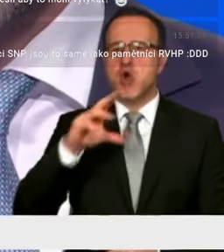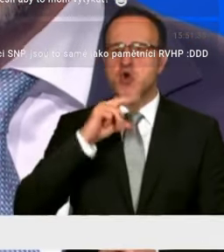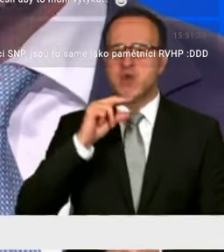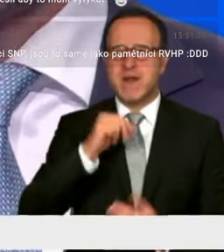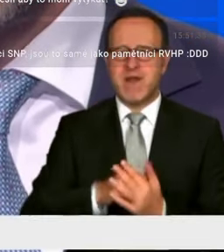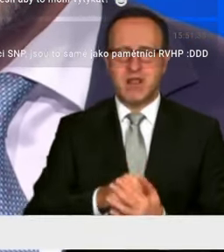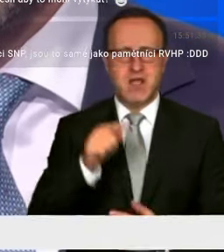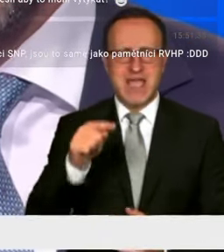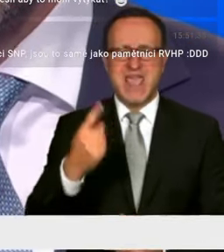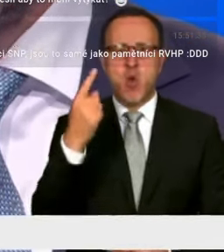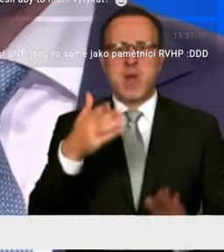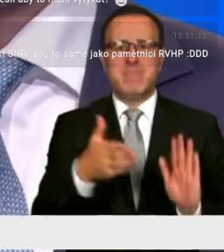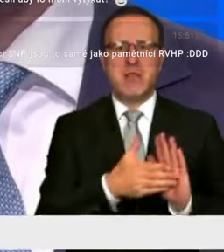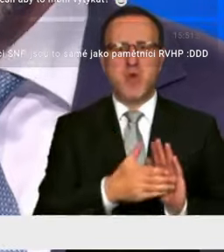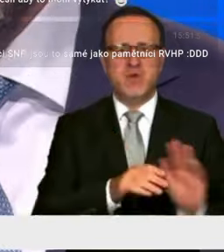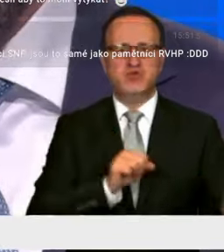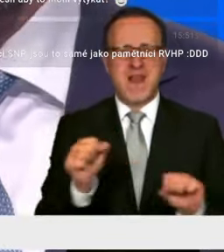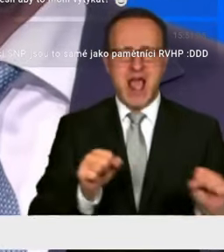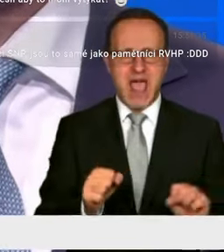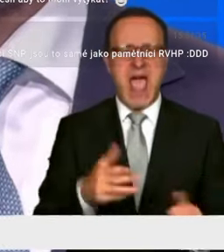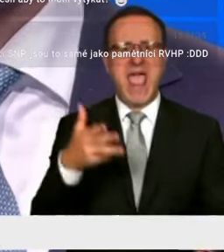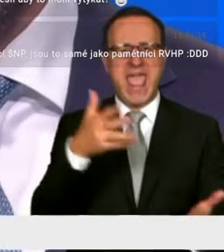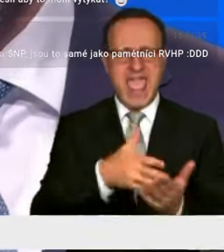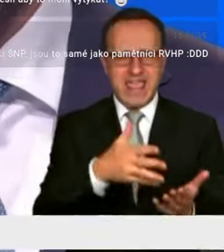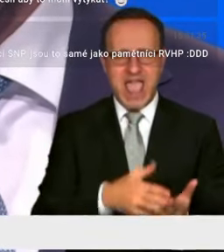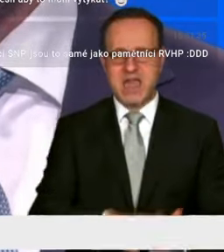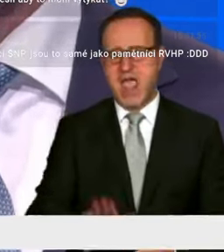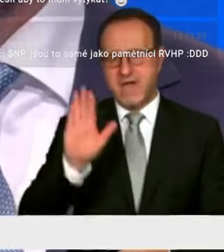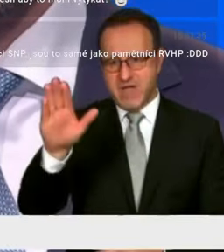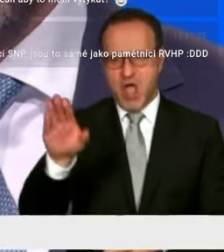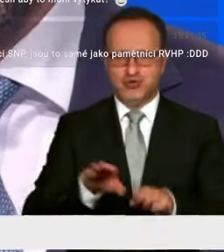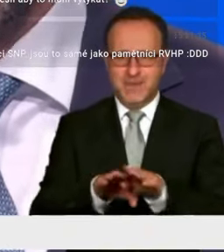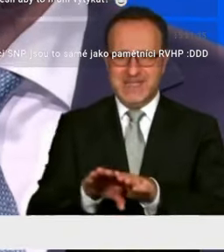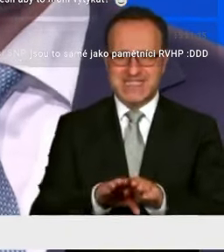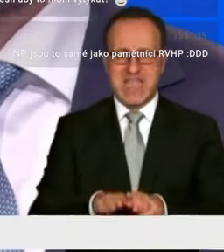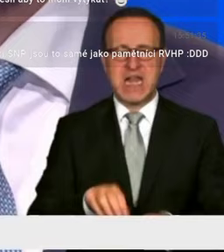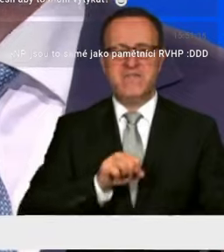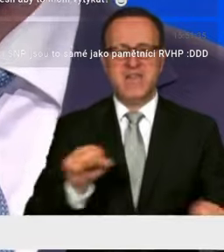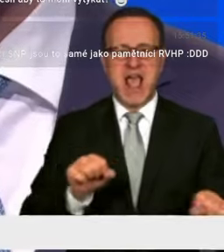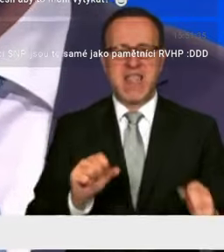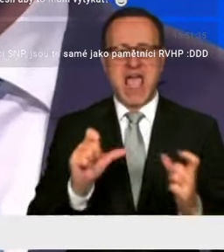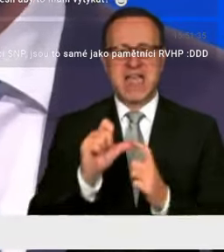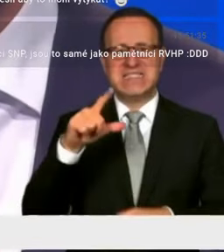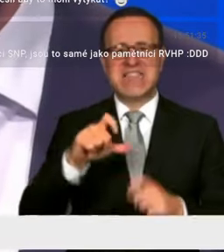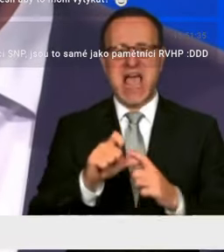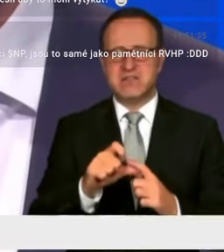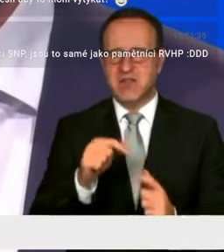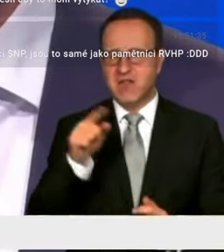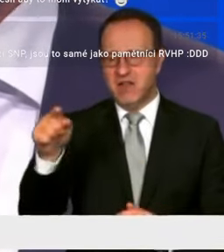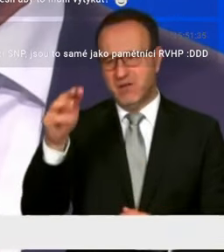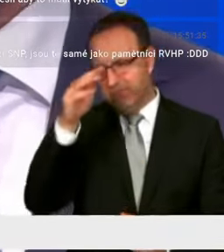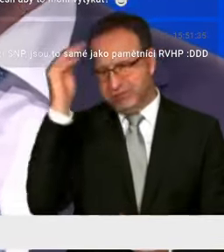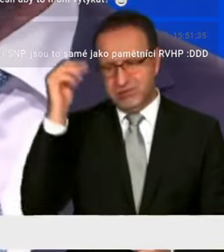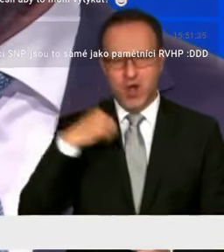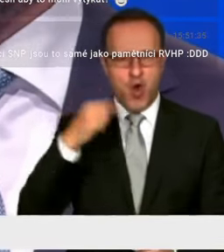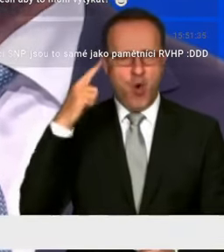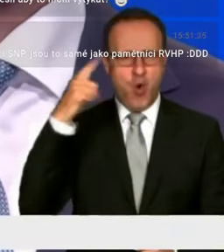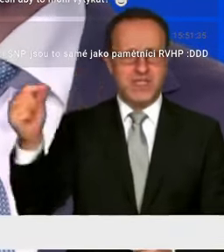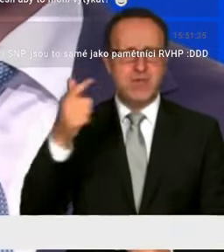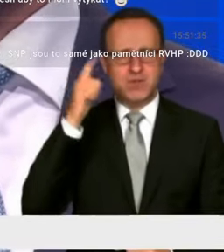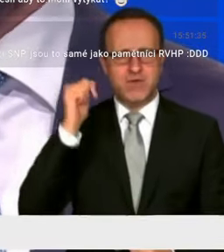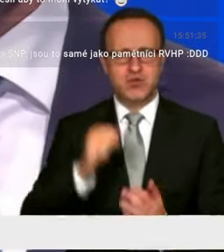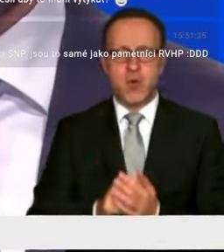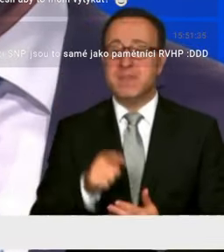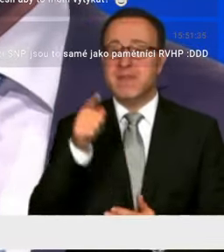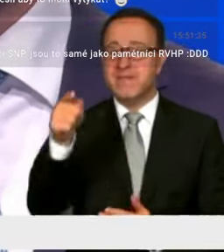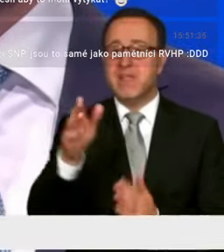tom marazme Igora Matoviča Eduarda hegera a vášho ministrovania a sasky vo vláde idú zo Slovenska preč takže Vy si prosím predtým